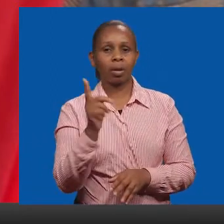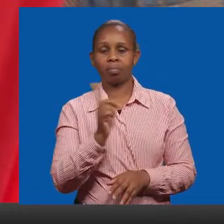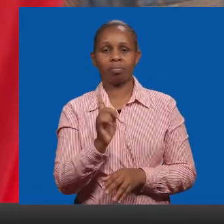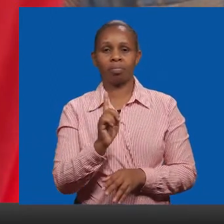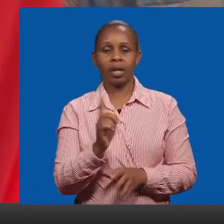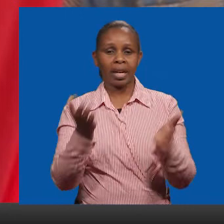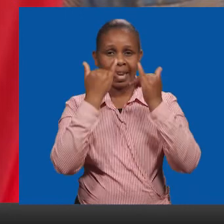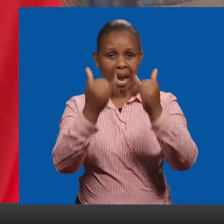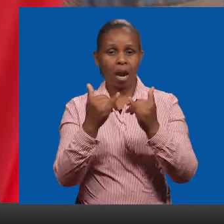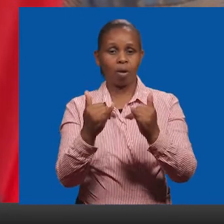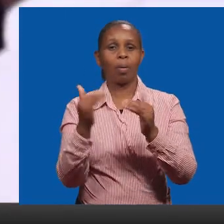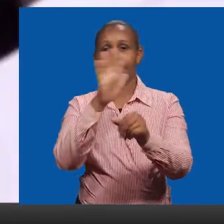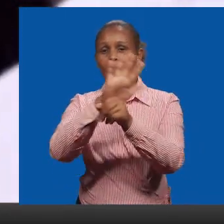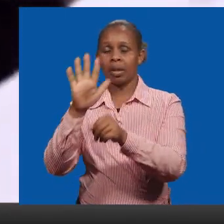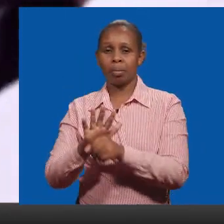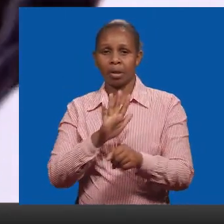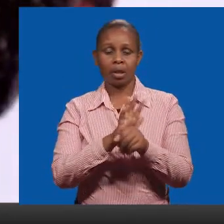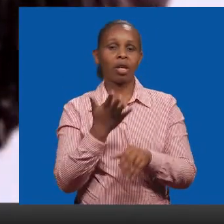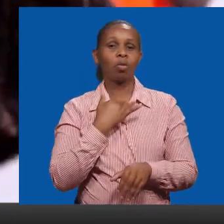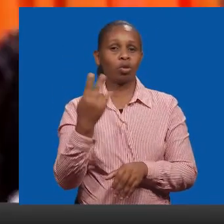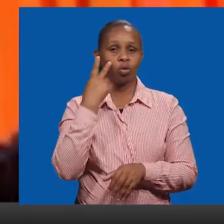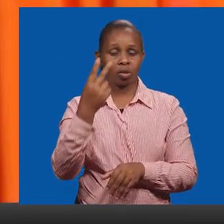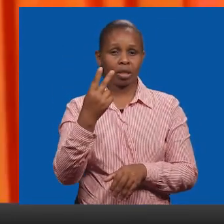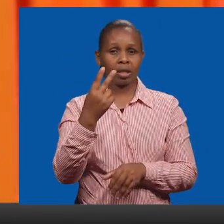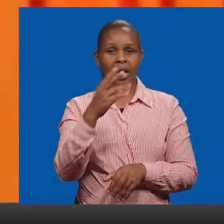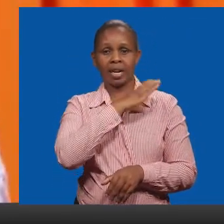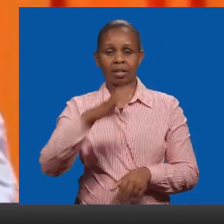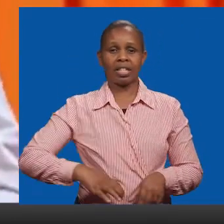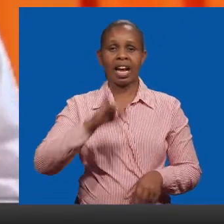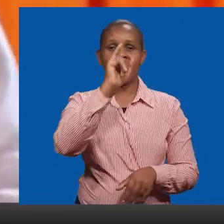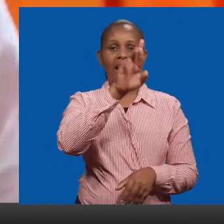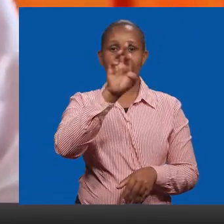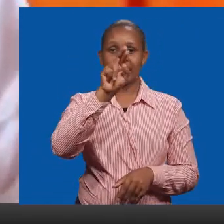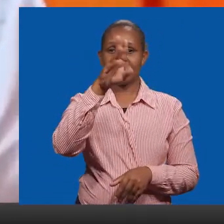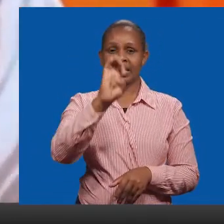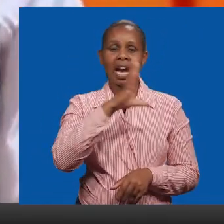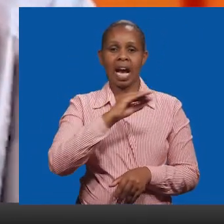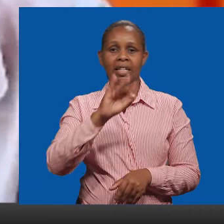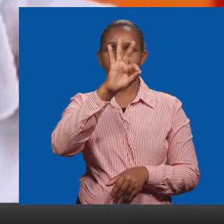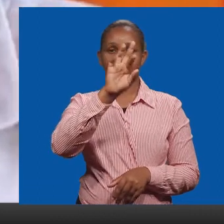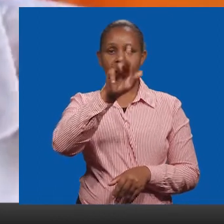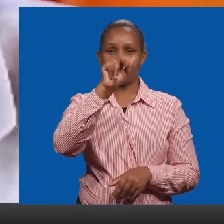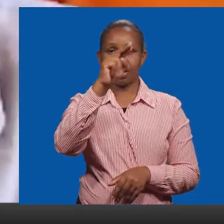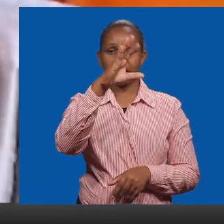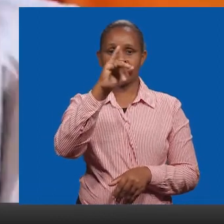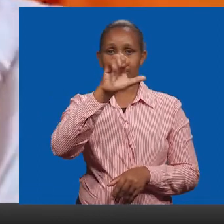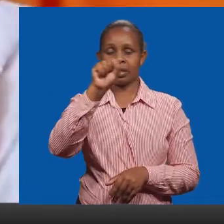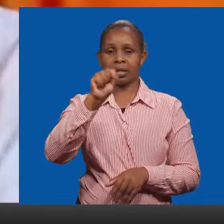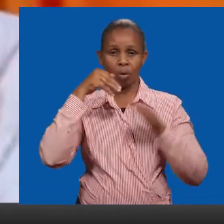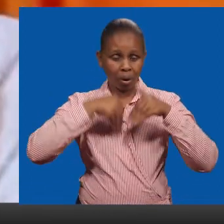Ruto Electoral Commission. Kwa sasa, wengi wanategea kuona iwapo makamishina Irene Masit na Francis